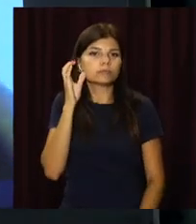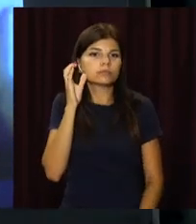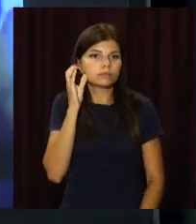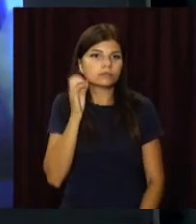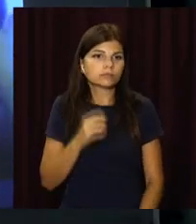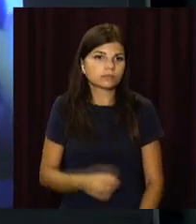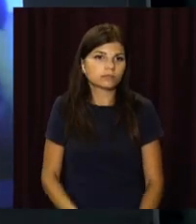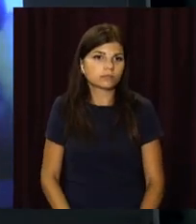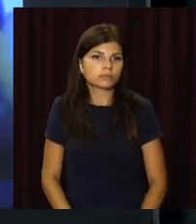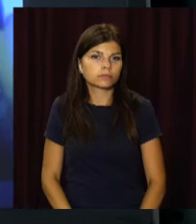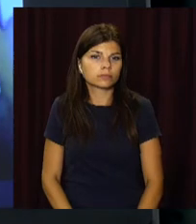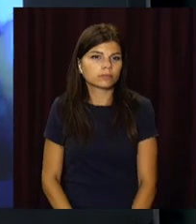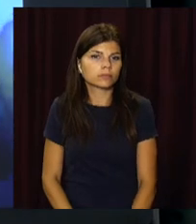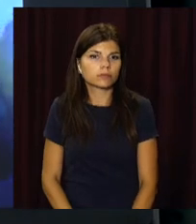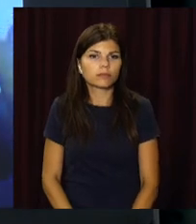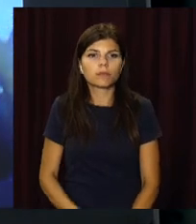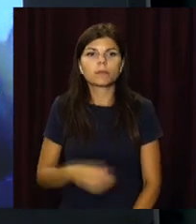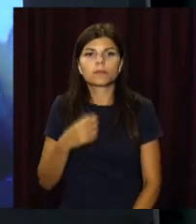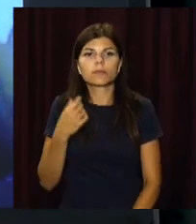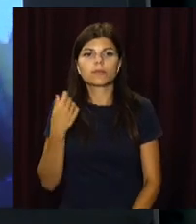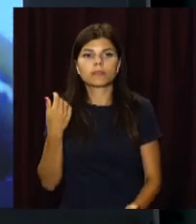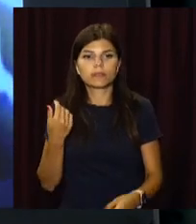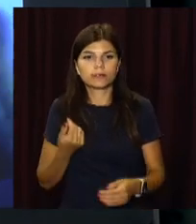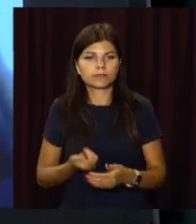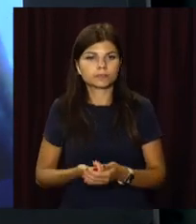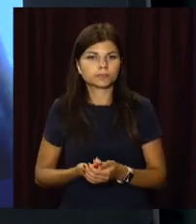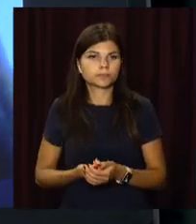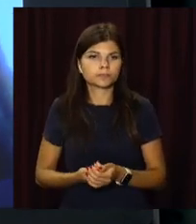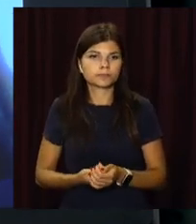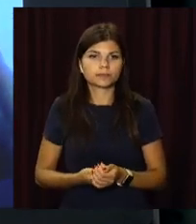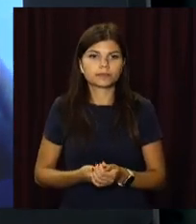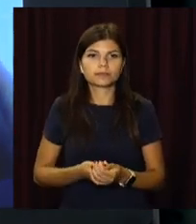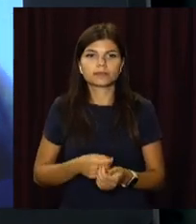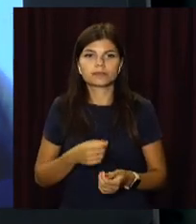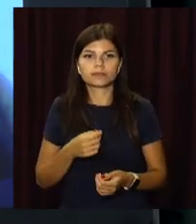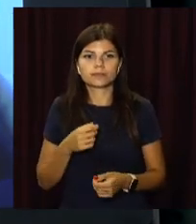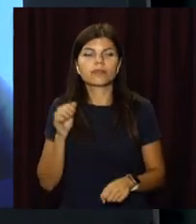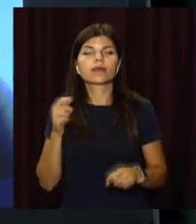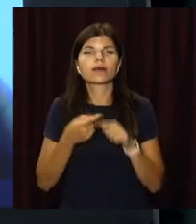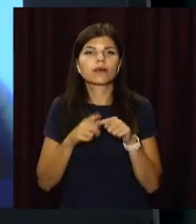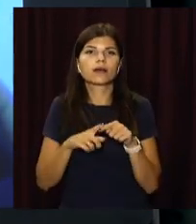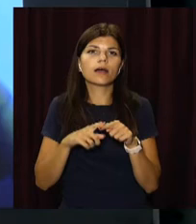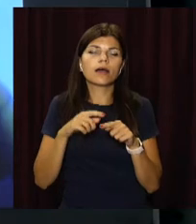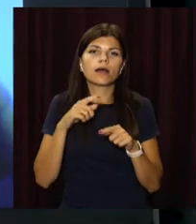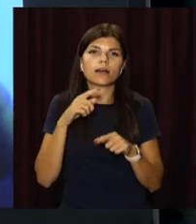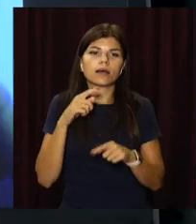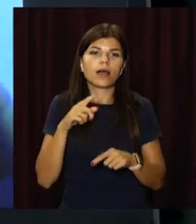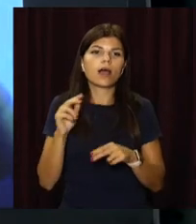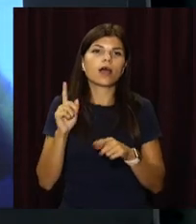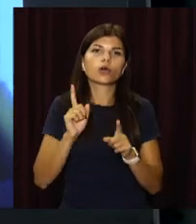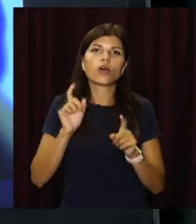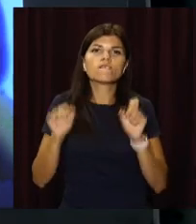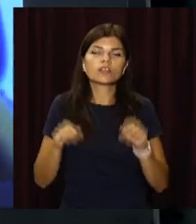где-то так вот, у нее есть дочка, которой 15 лет. И вот у нее случился такой момент, что вся голова